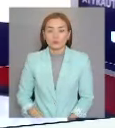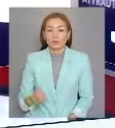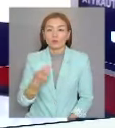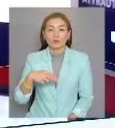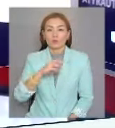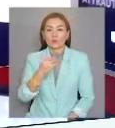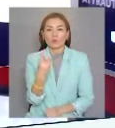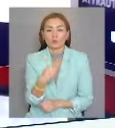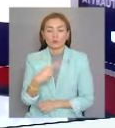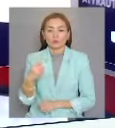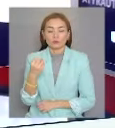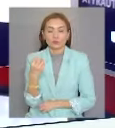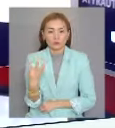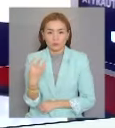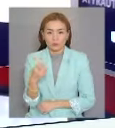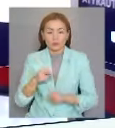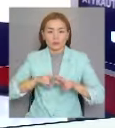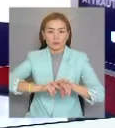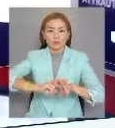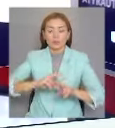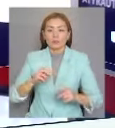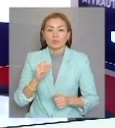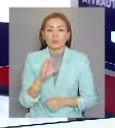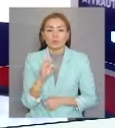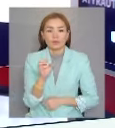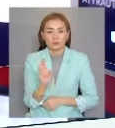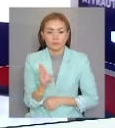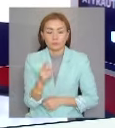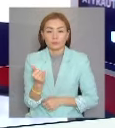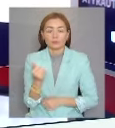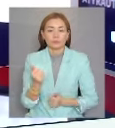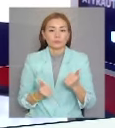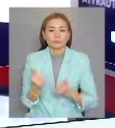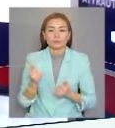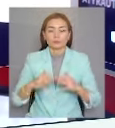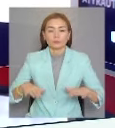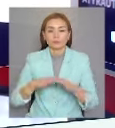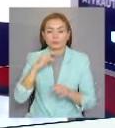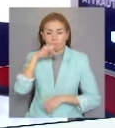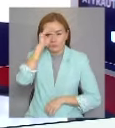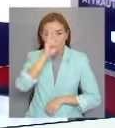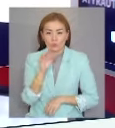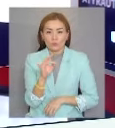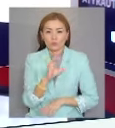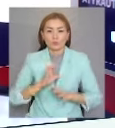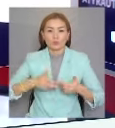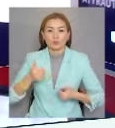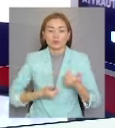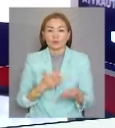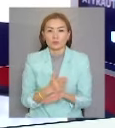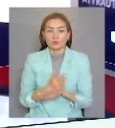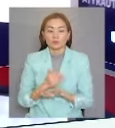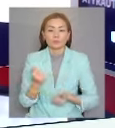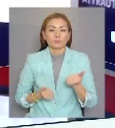желтоқсанның 12 мен 14 аралығында Астанадағы Жақсылық Үшкемпіров атындағы жекпе-жек сарайында қазақ күресінен әлем чемпионаты өтті.